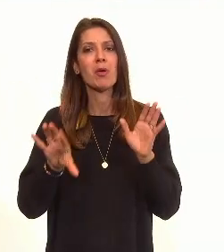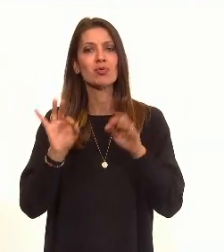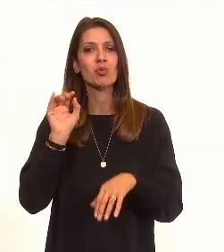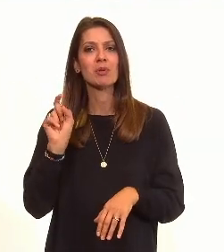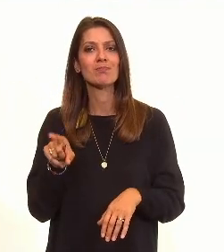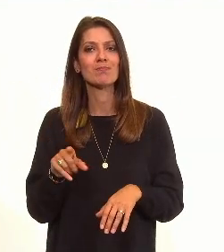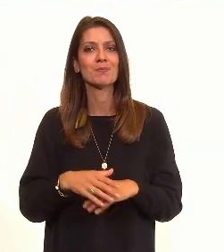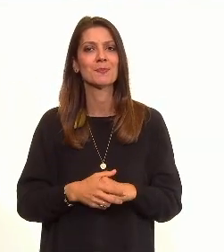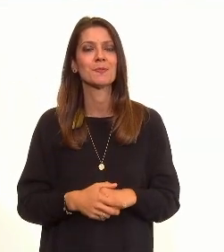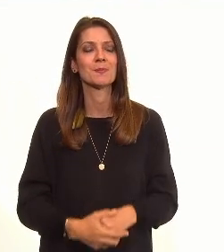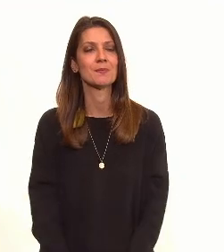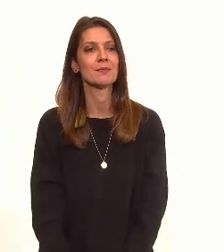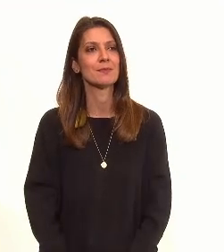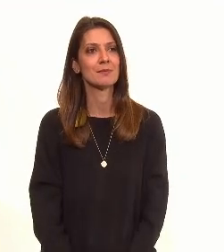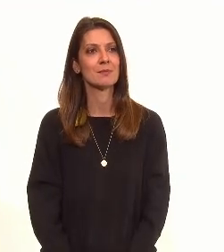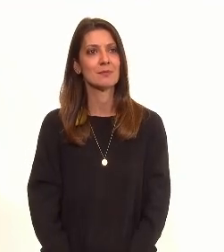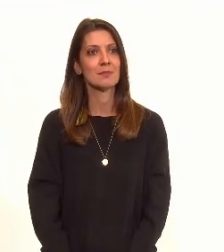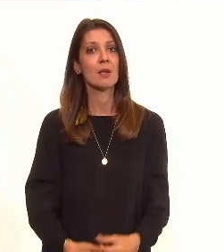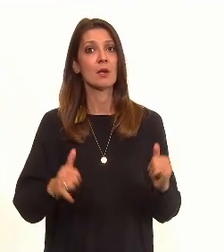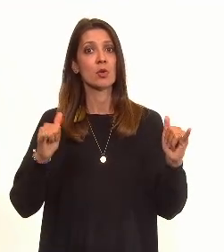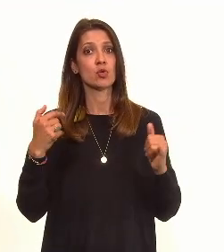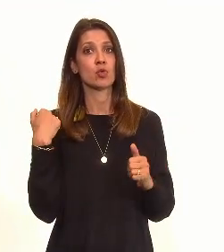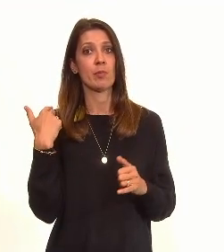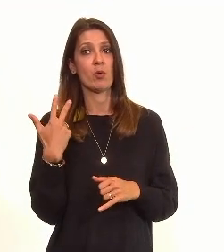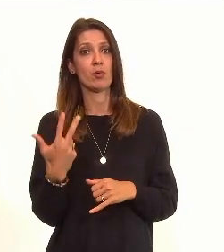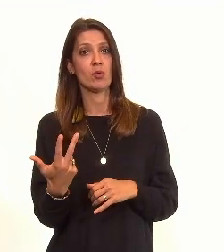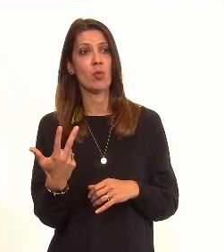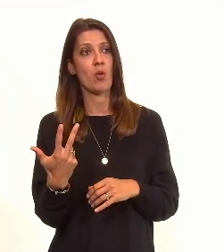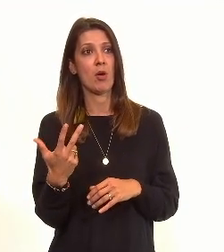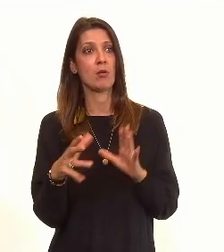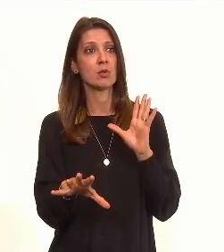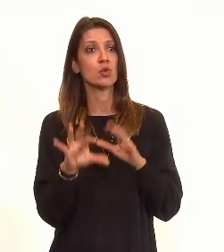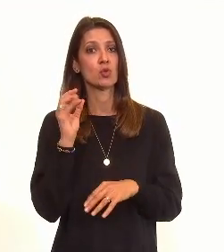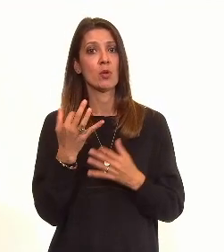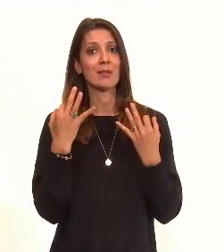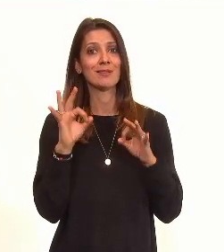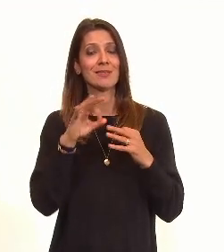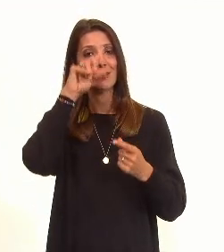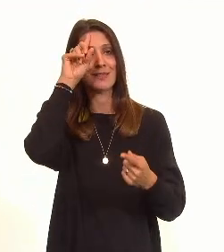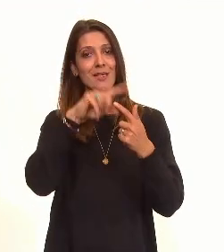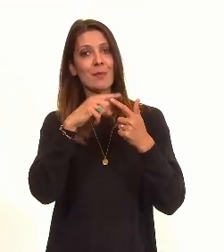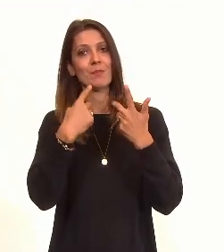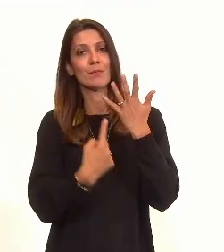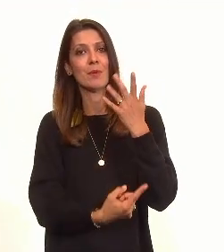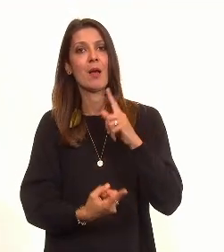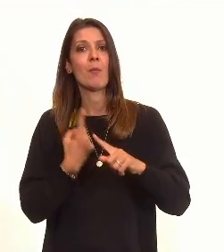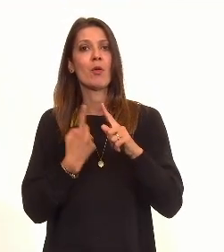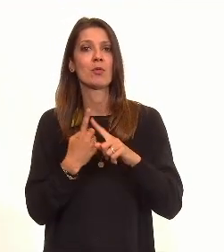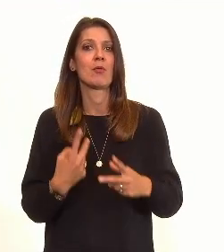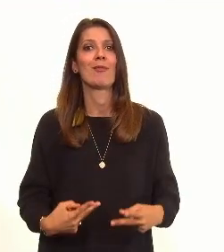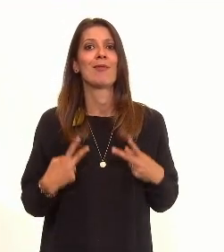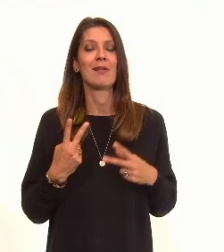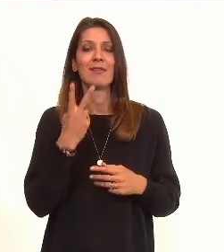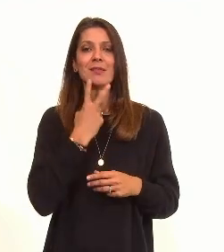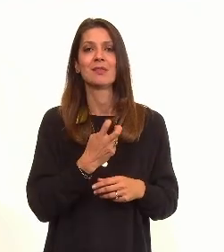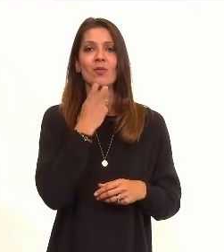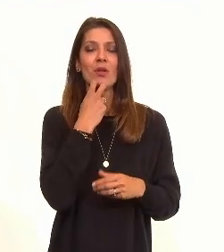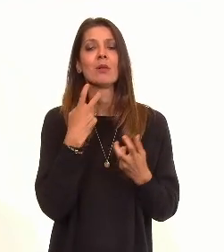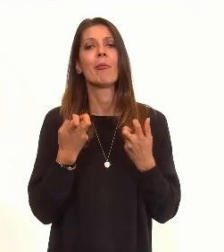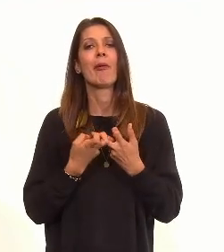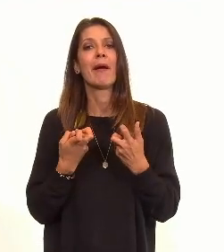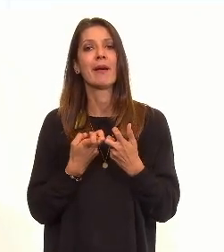discrimination. Pour aller un peu plus loin, un troisième exemple, tiré du jeu Maxime citoyen tout